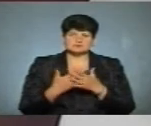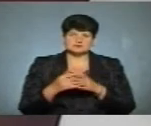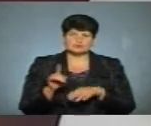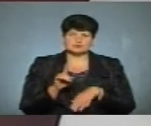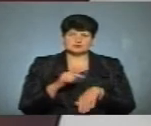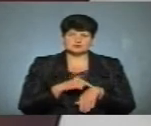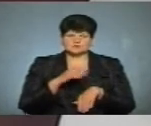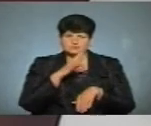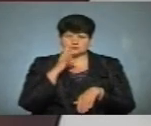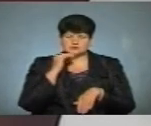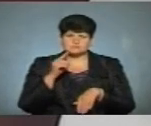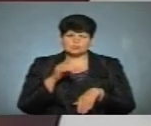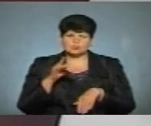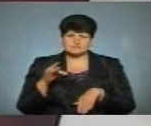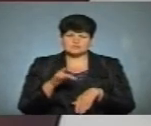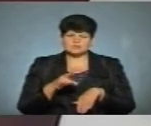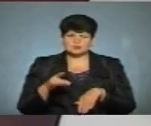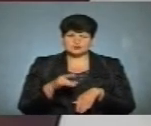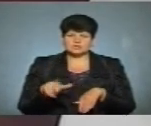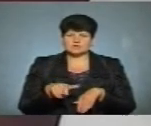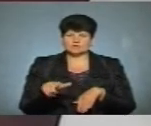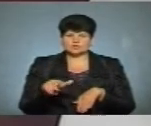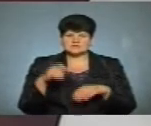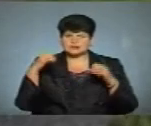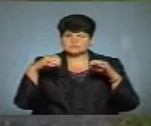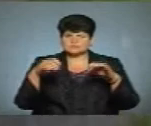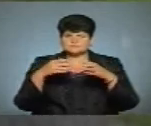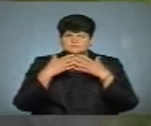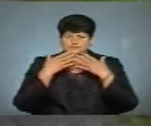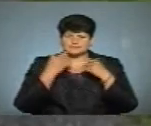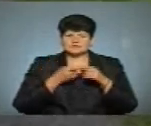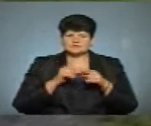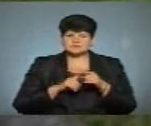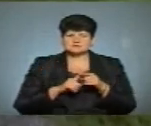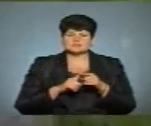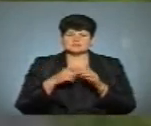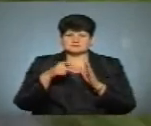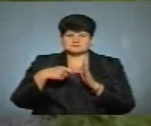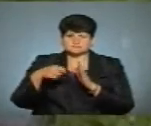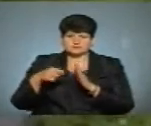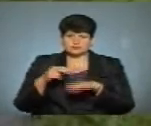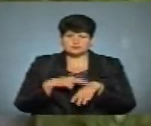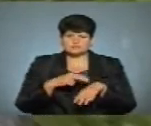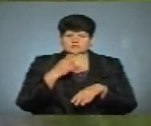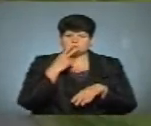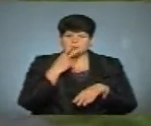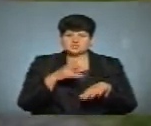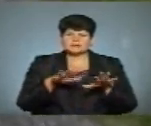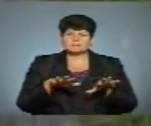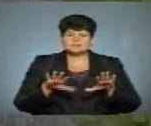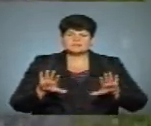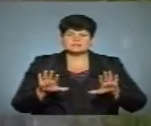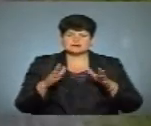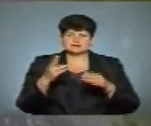першої ночі у Зборівському районі на дорозі, яка не освітлюється. На цих кадрах з оперативної зйомки поліції ви бачите місце, де